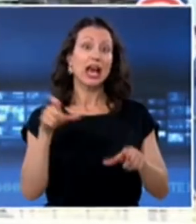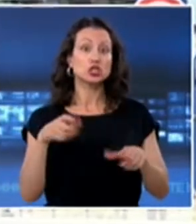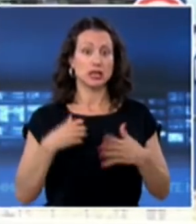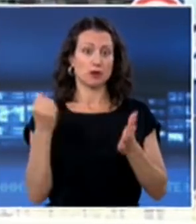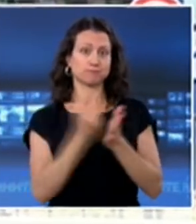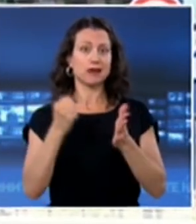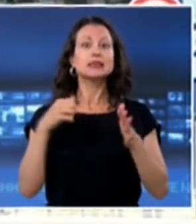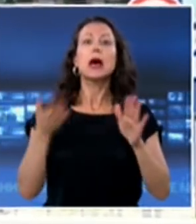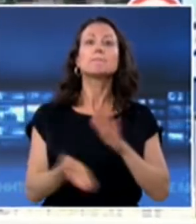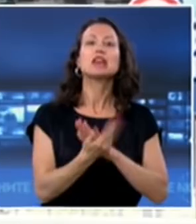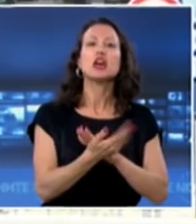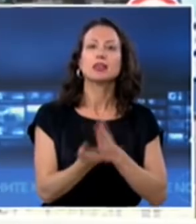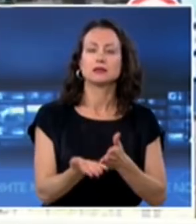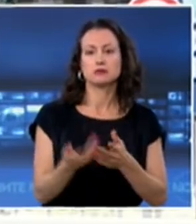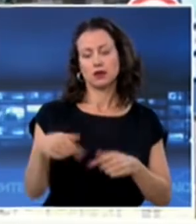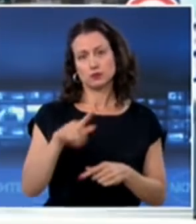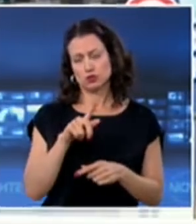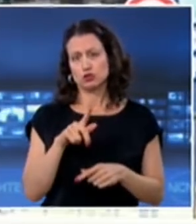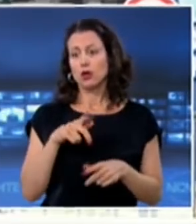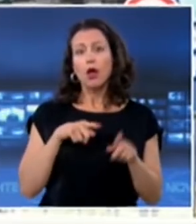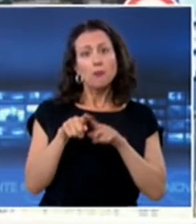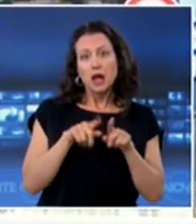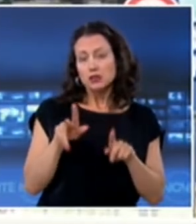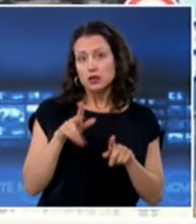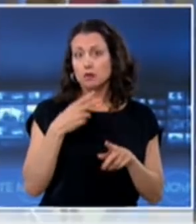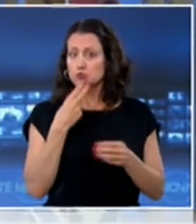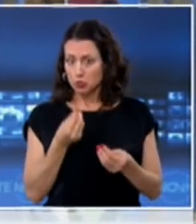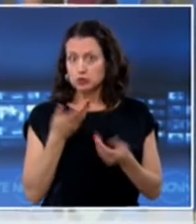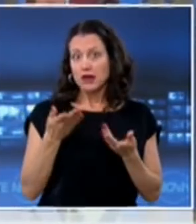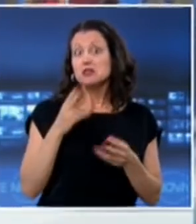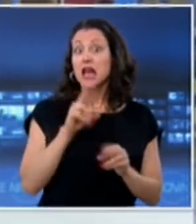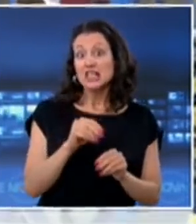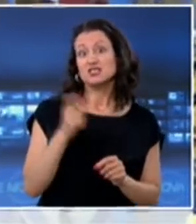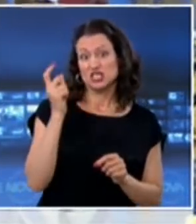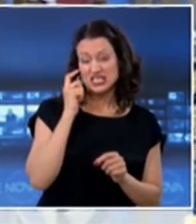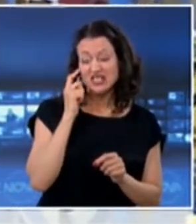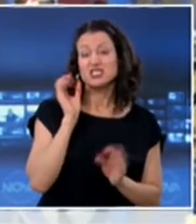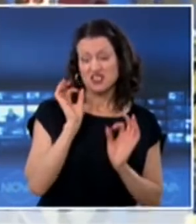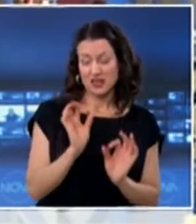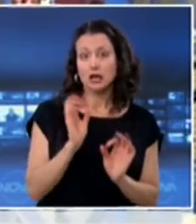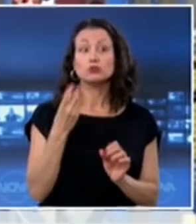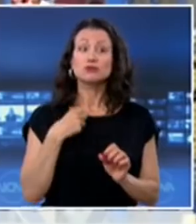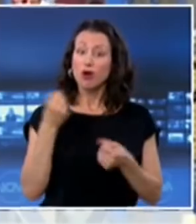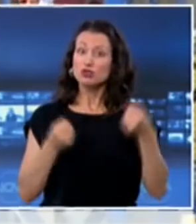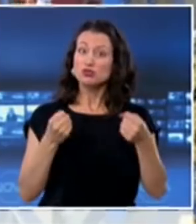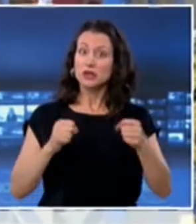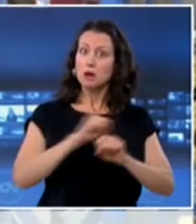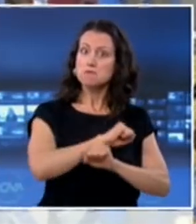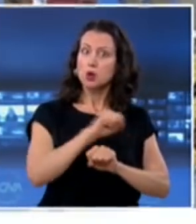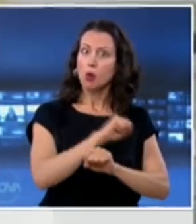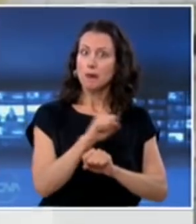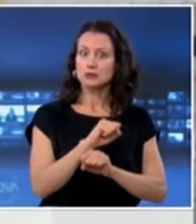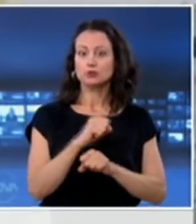го познават, разказаха, че бил съвестен, но допълниха, че при инцидента е шофирал с висока скорост. По случая вече е образувано